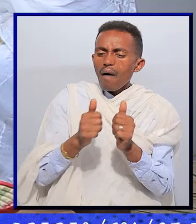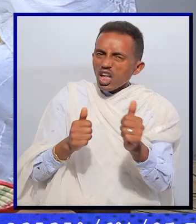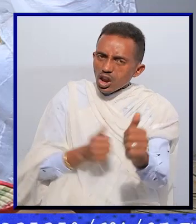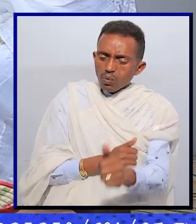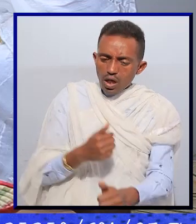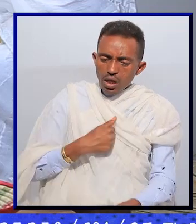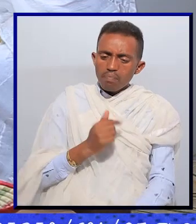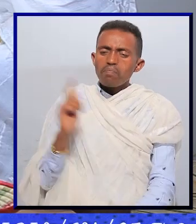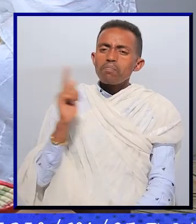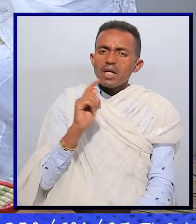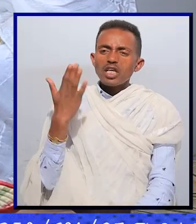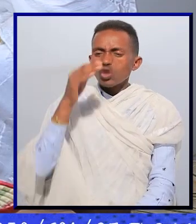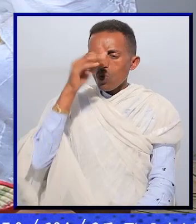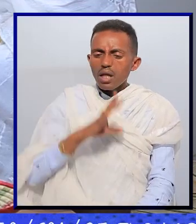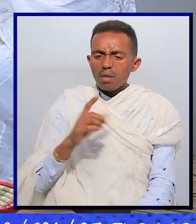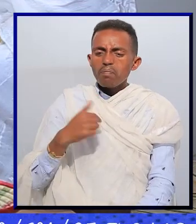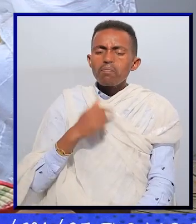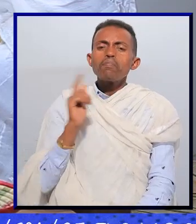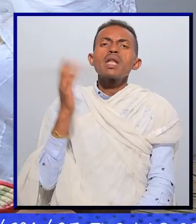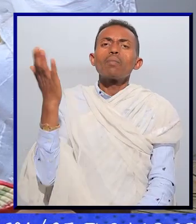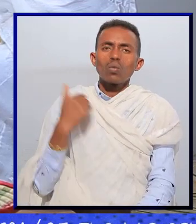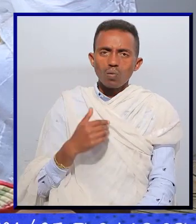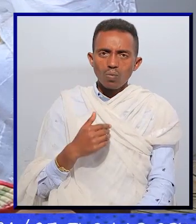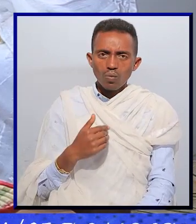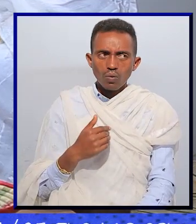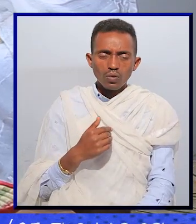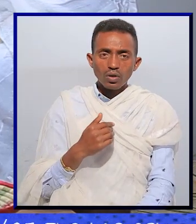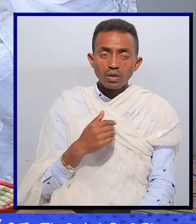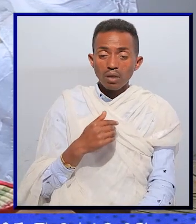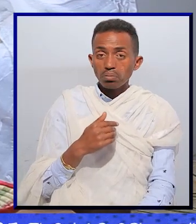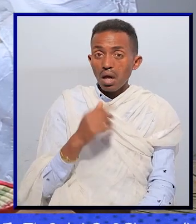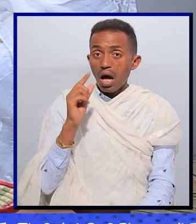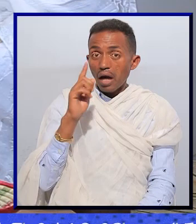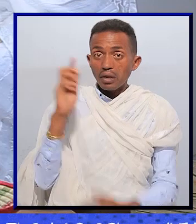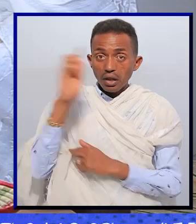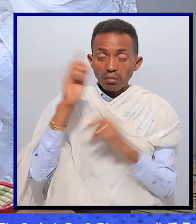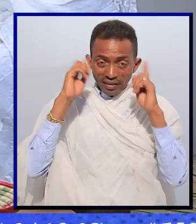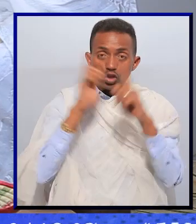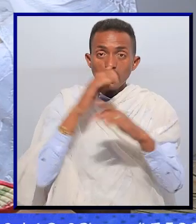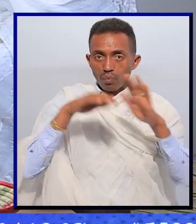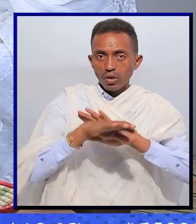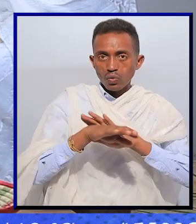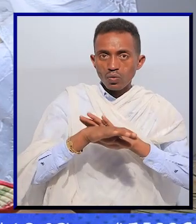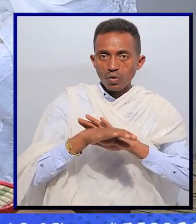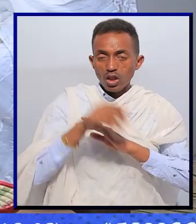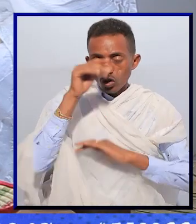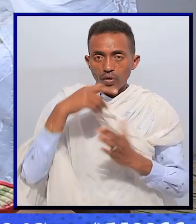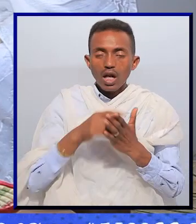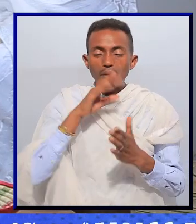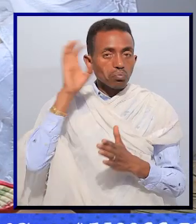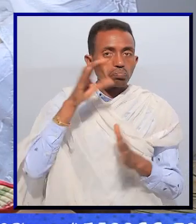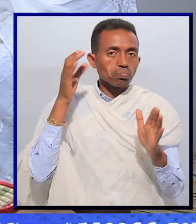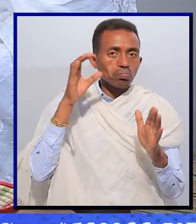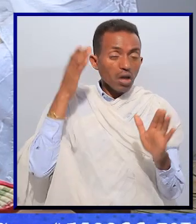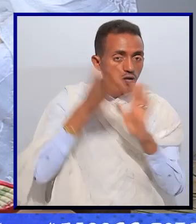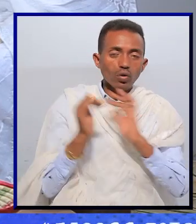ድርጊት ከመጀመሬ በፊት ምን አይነት ሰው ነበርኩ የሚለውን እንድትመለከት ነው። የሆነች ቀን ላይ ነው እንግዲህ ወደዚህ ህይወት የገባቸው ሰው ተጽዕኖ አድርጎባት ነው